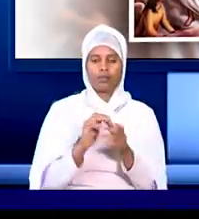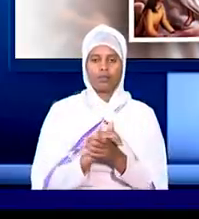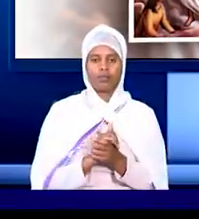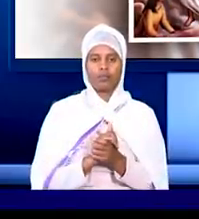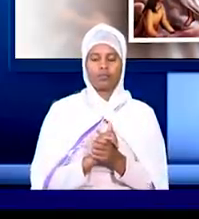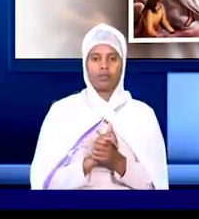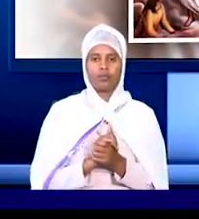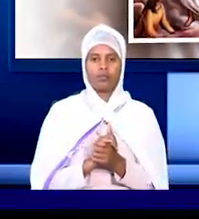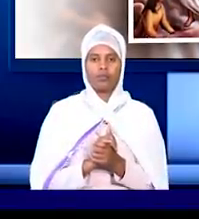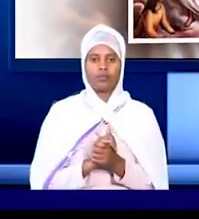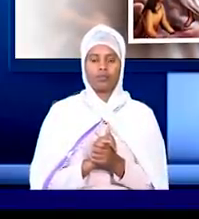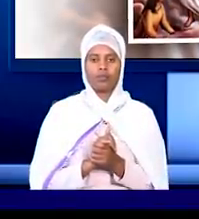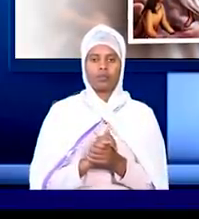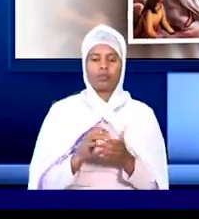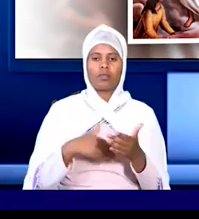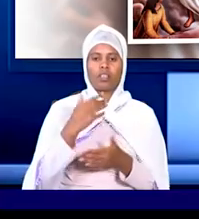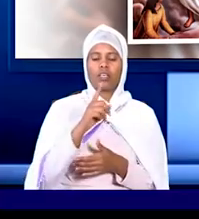ዳሕራይ